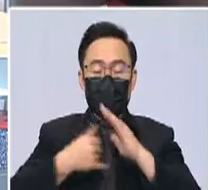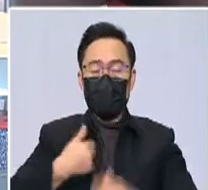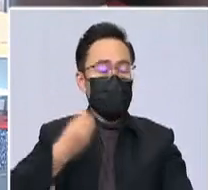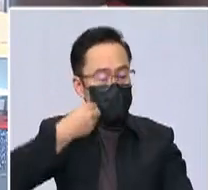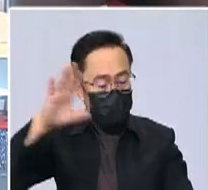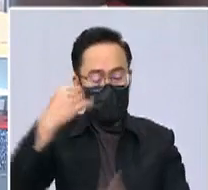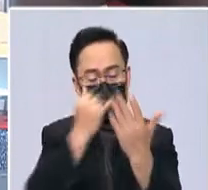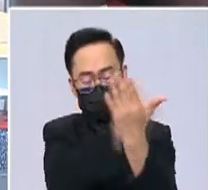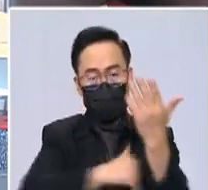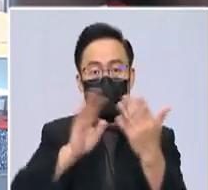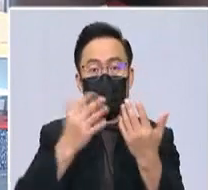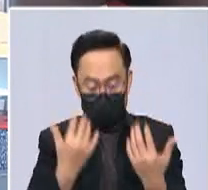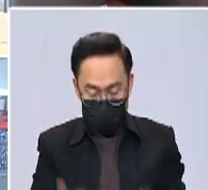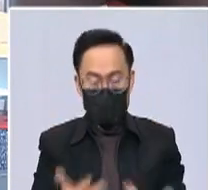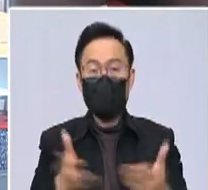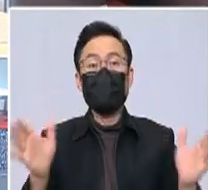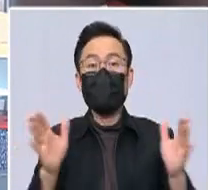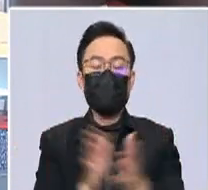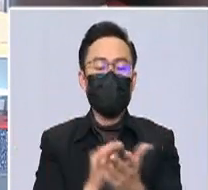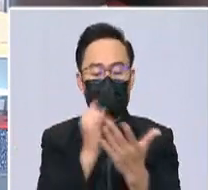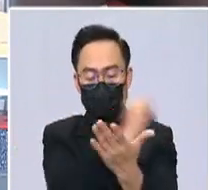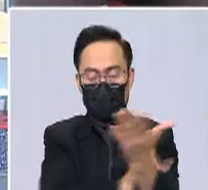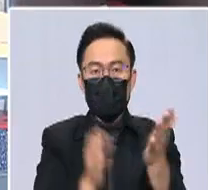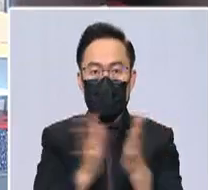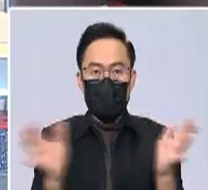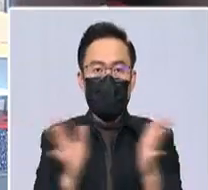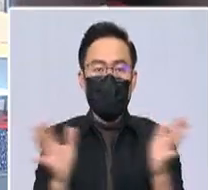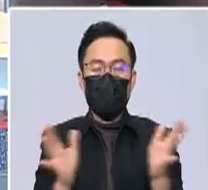กลับบ้านกันหลายปีพอปีนี้แห่กลับบ้านกันกลับมาก็เลยคนเยอะเลยนะคะ